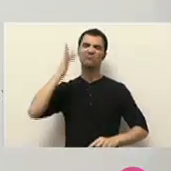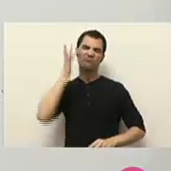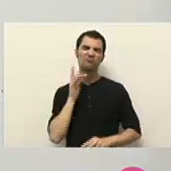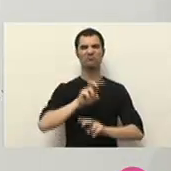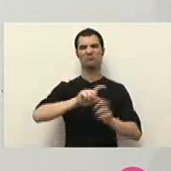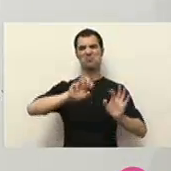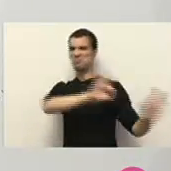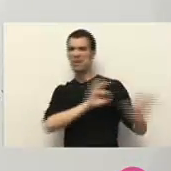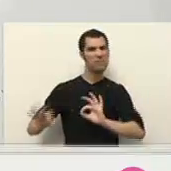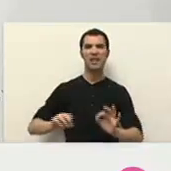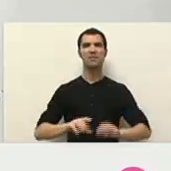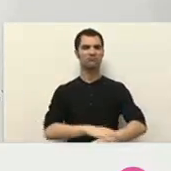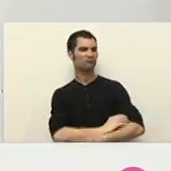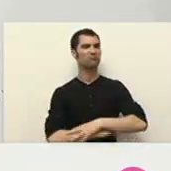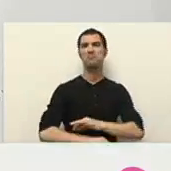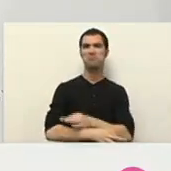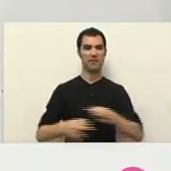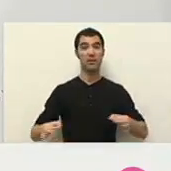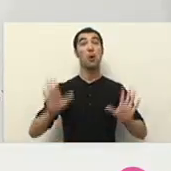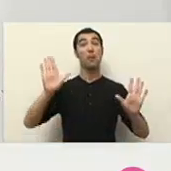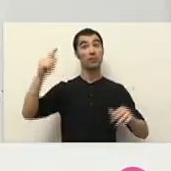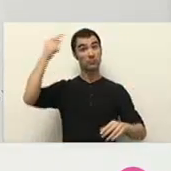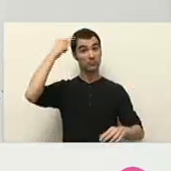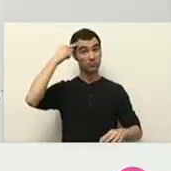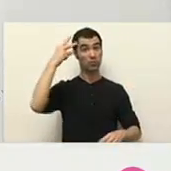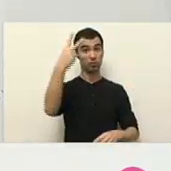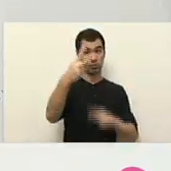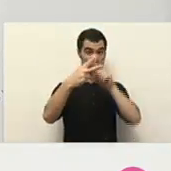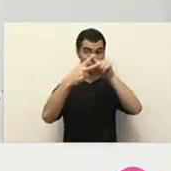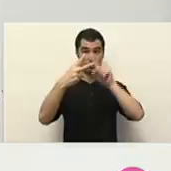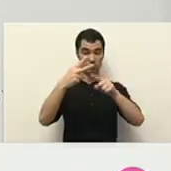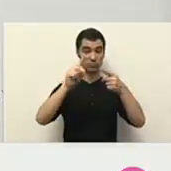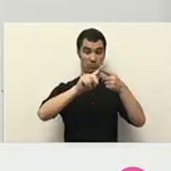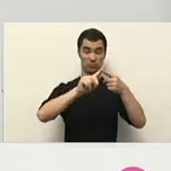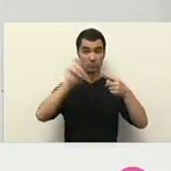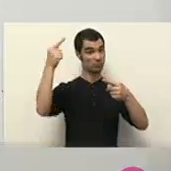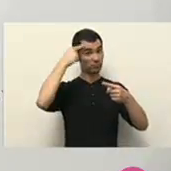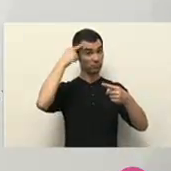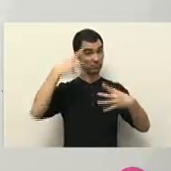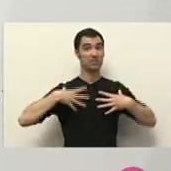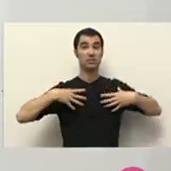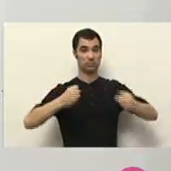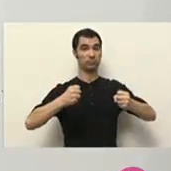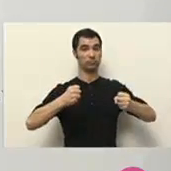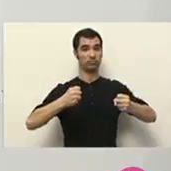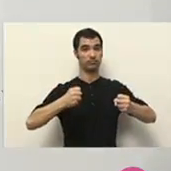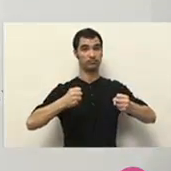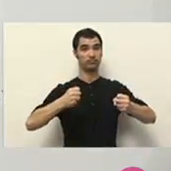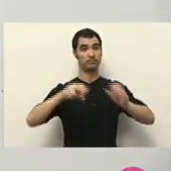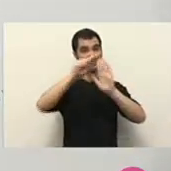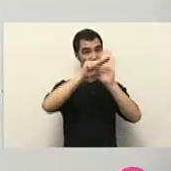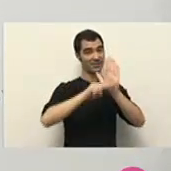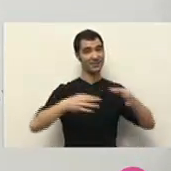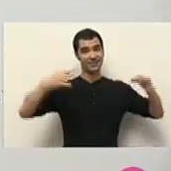juny. Hem de recordar també que hi ha dues premisses bàsiques, que és la sanitària, és a dir, amb aquestes mesures de